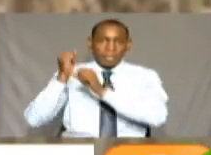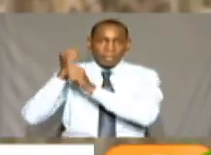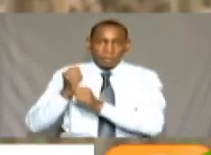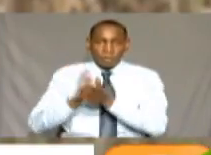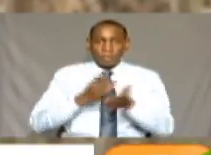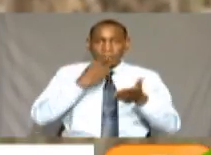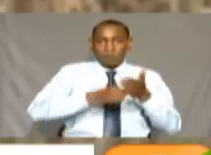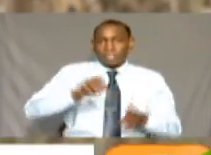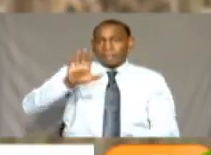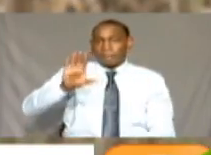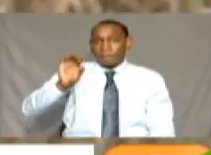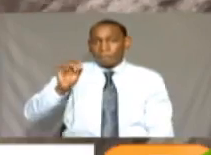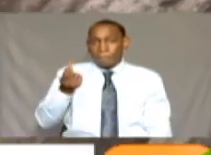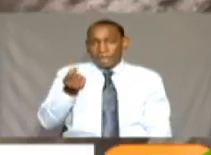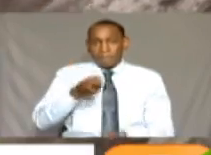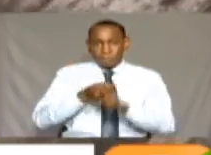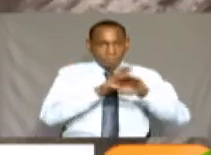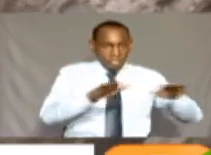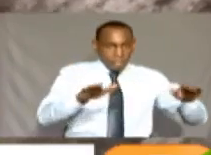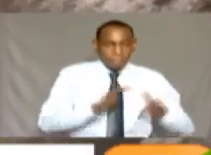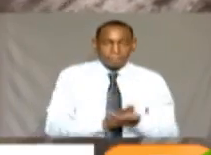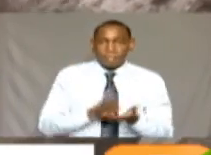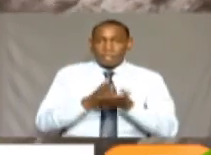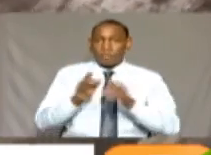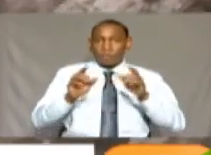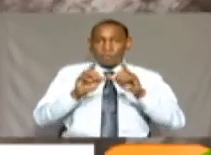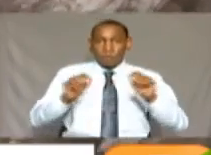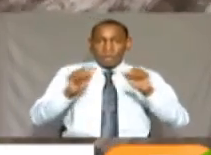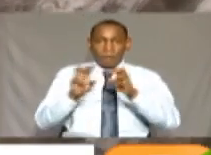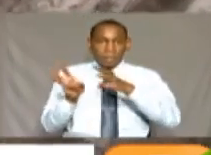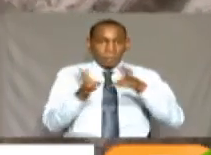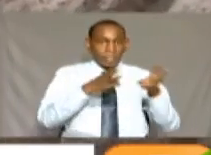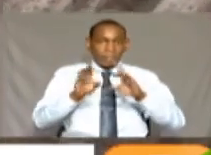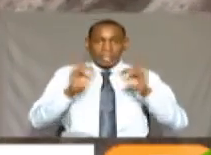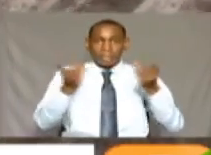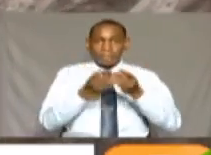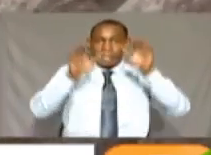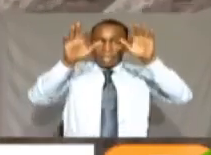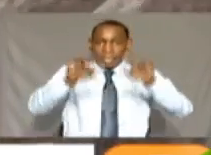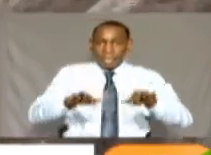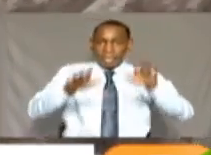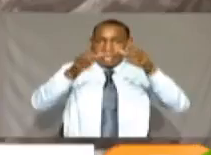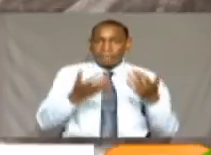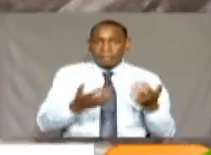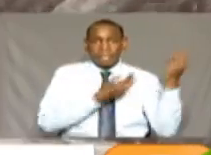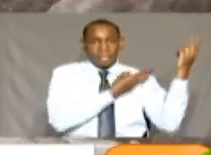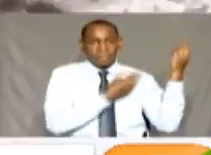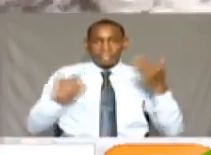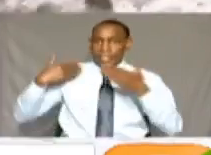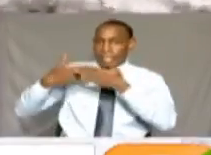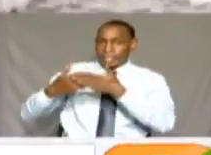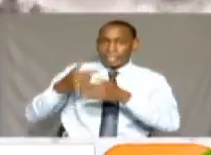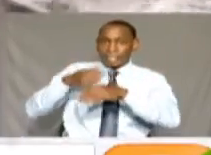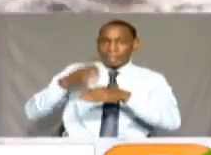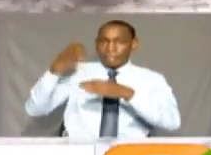shilingi 50 kutoka kwa shamba. Kwa mjibu wa idara ya hali ya anga, mvua nyingi inatarajiwa hadi mwishoni mwa mwezi huu wa